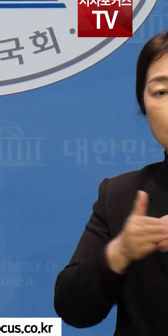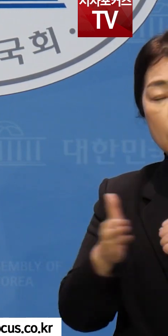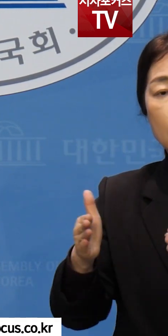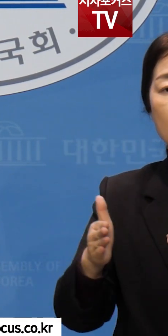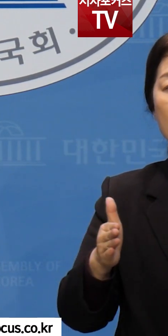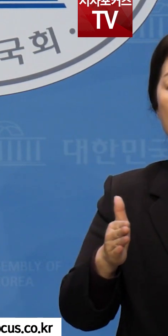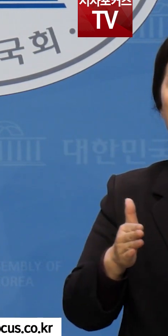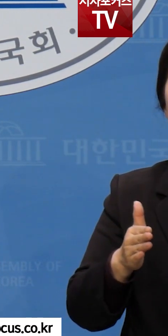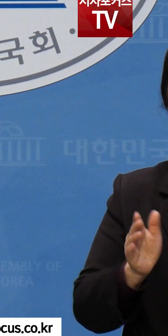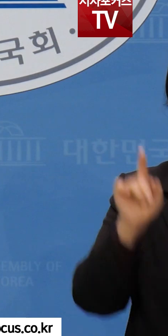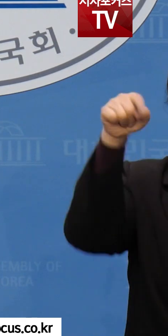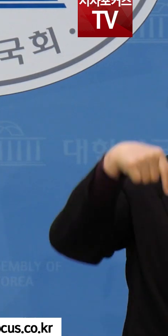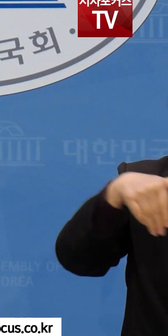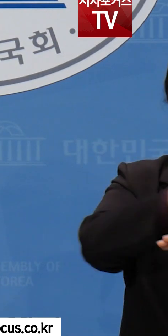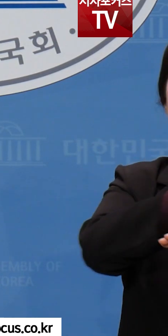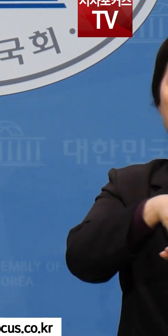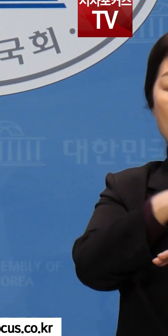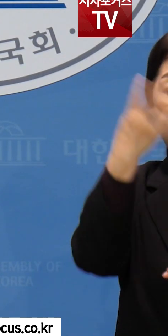대한민국은 우주정책을 총괄할